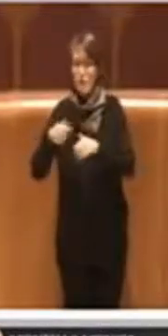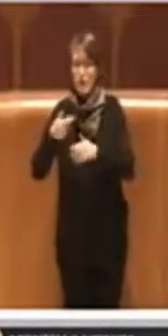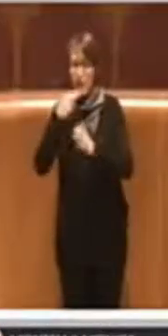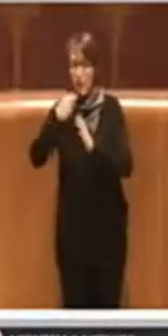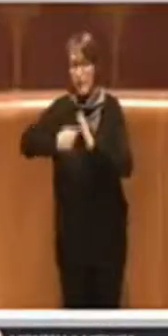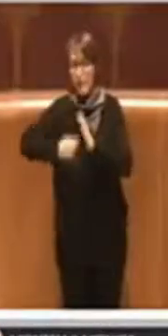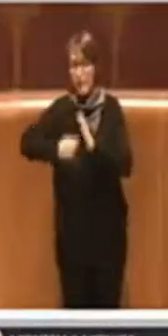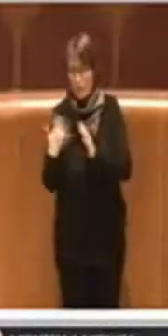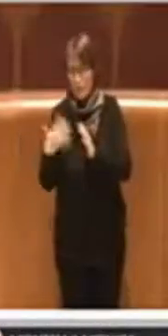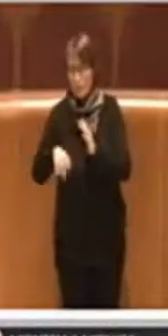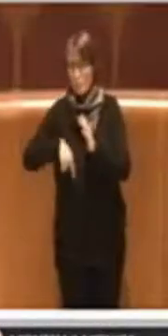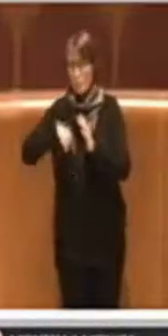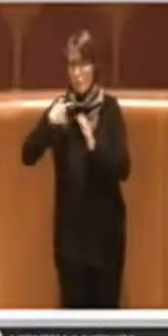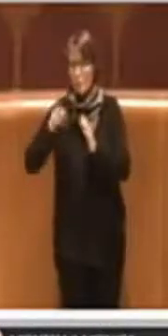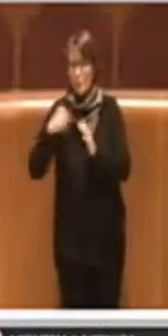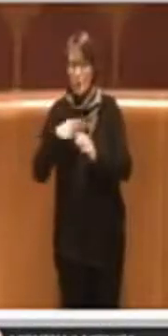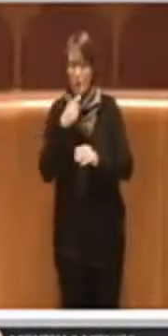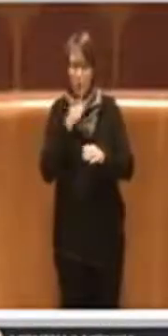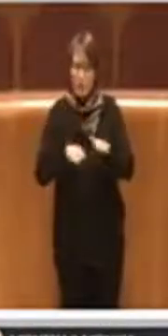condizioni, quindi dei passi in avanti li abbiamo